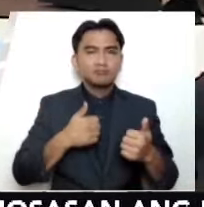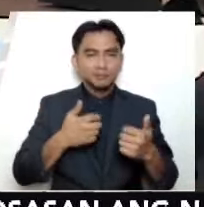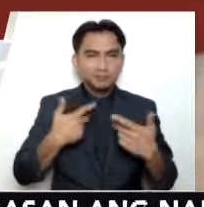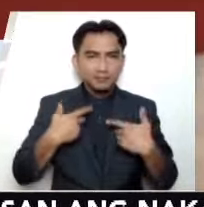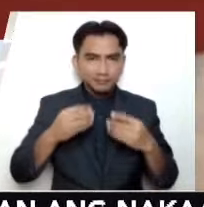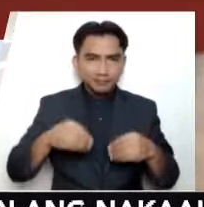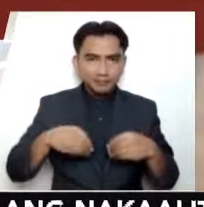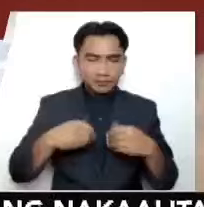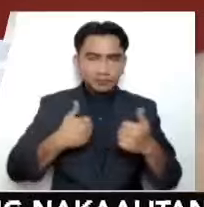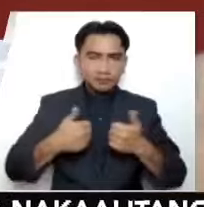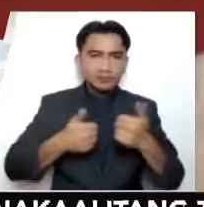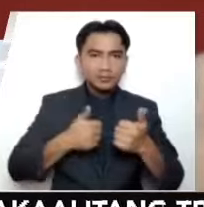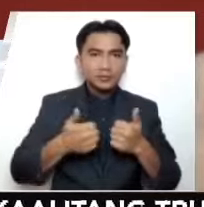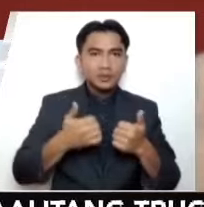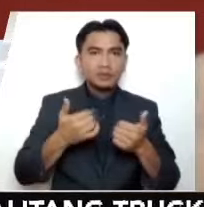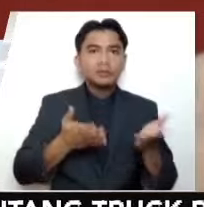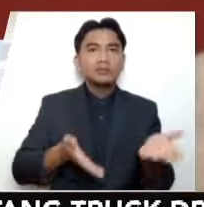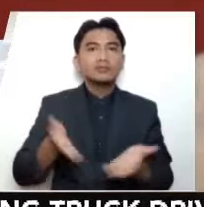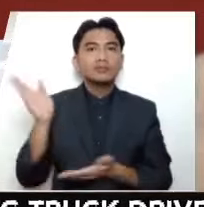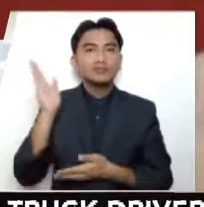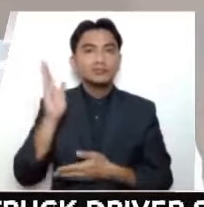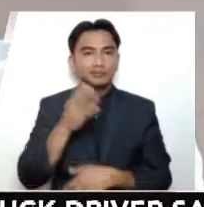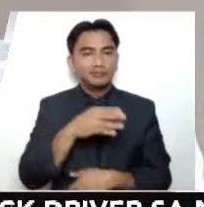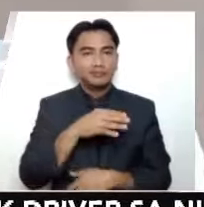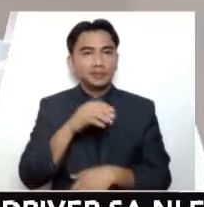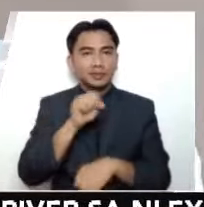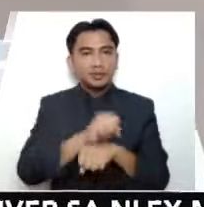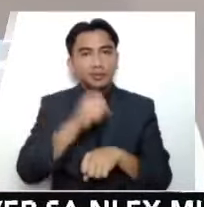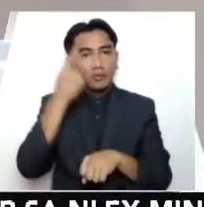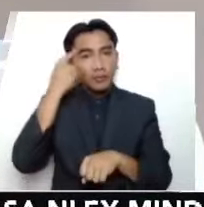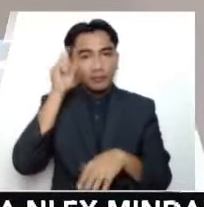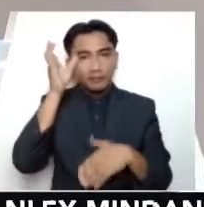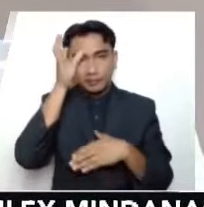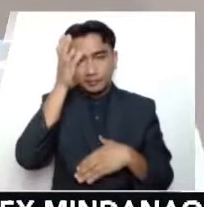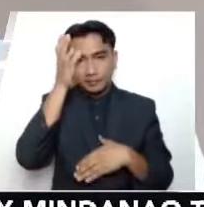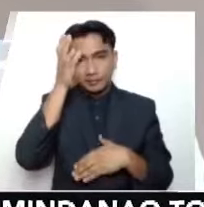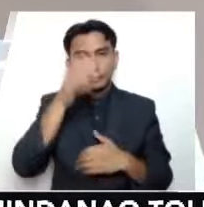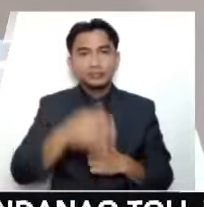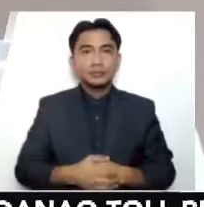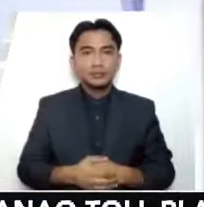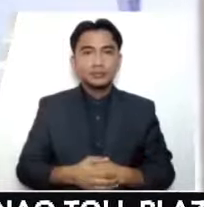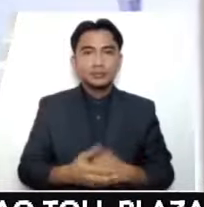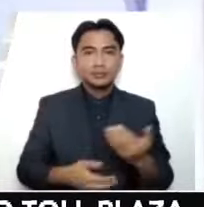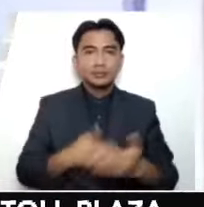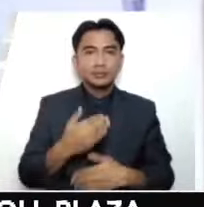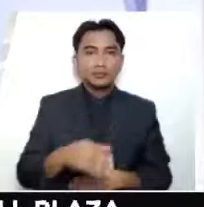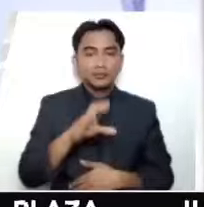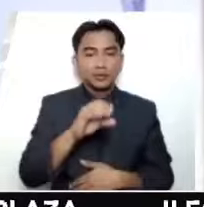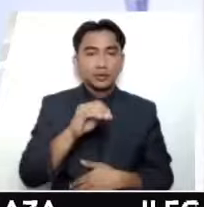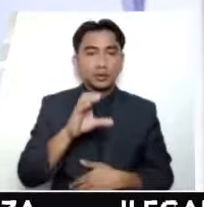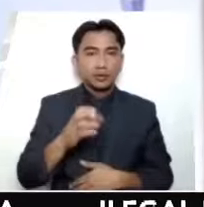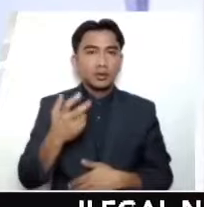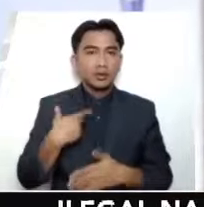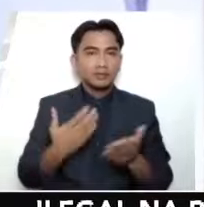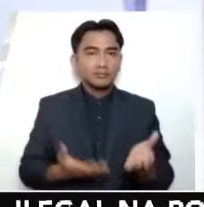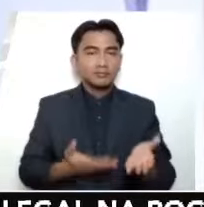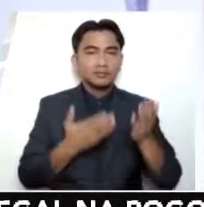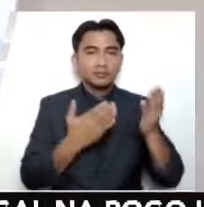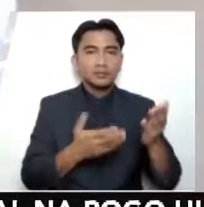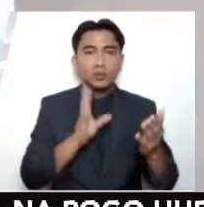Singapore. Magkakasabay namang nag-file ng kanilang COC ang re-electionist senators na sina Senador